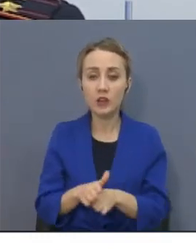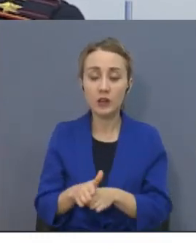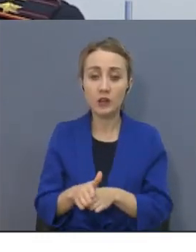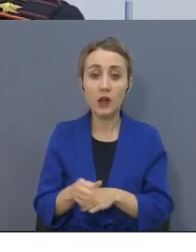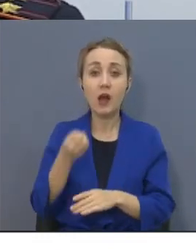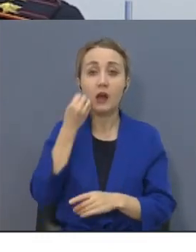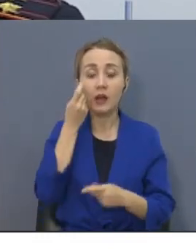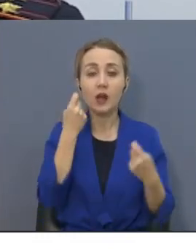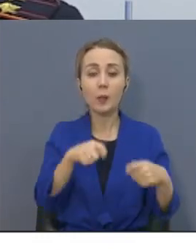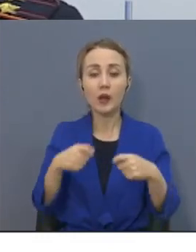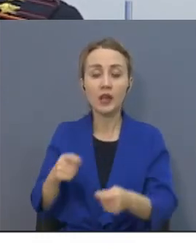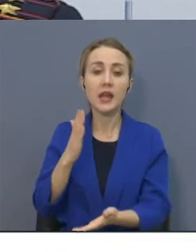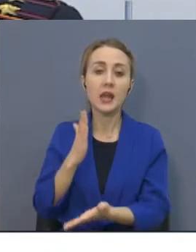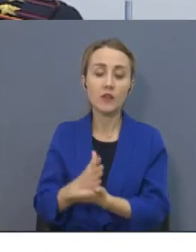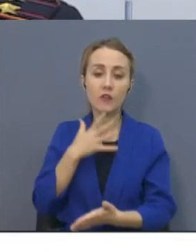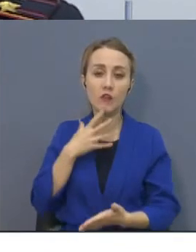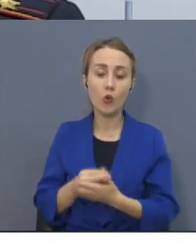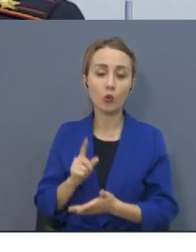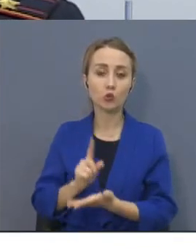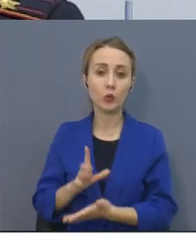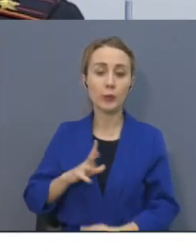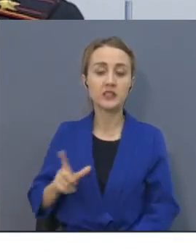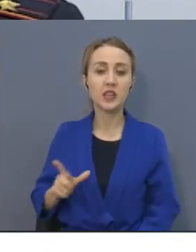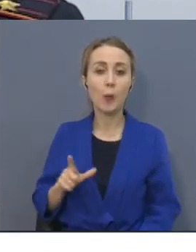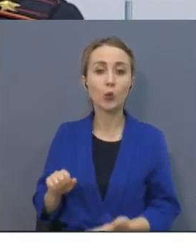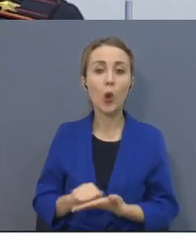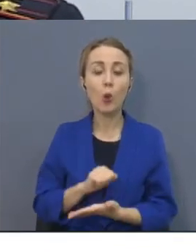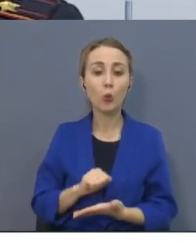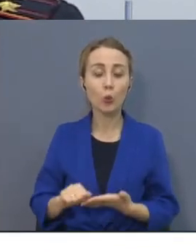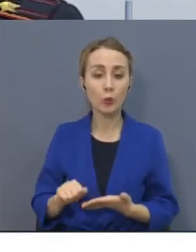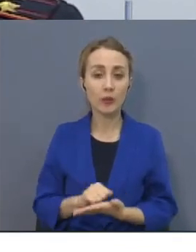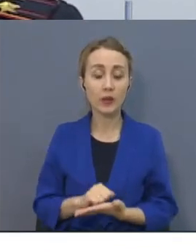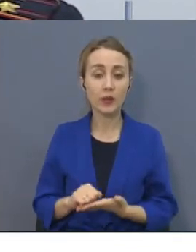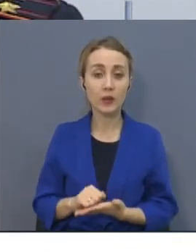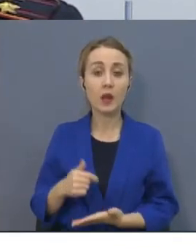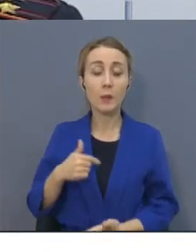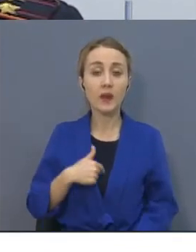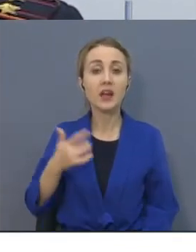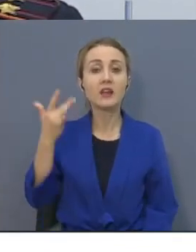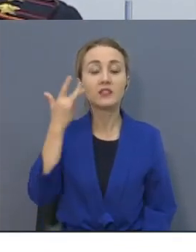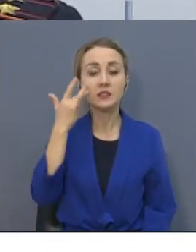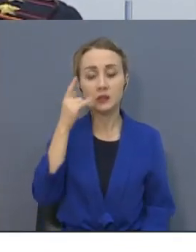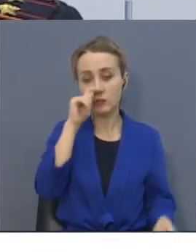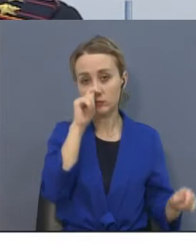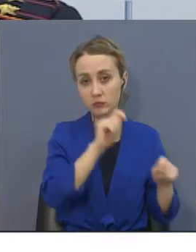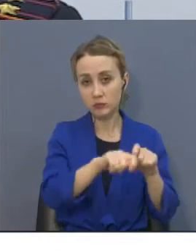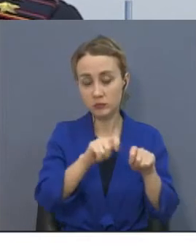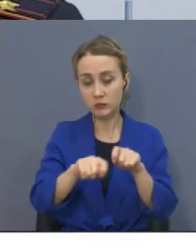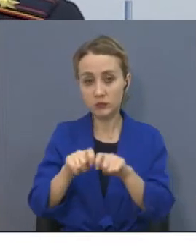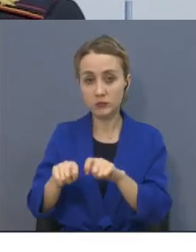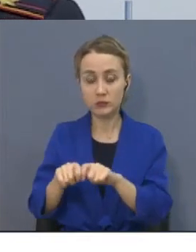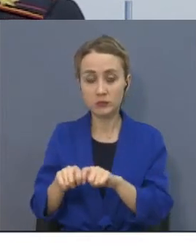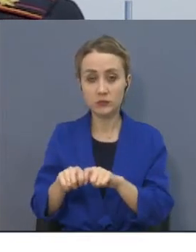реализации иметь пакет документов. Нами проводятся на постоянной основе рейдовые мероприятия. Буквально